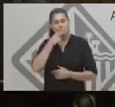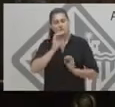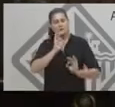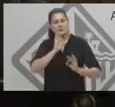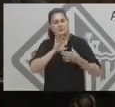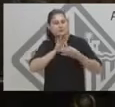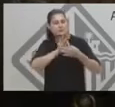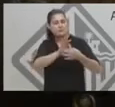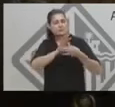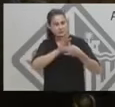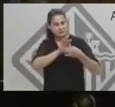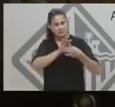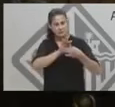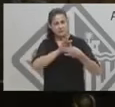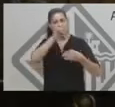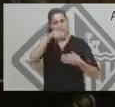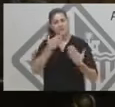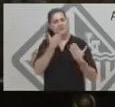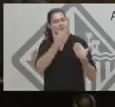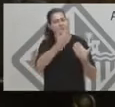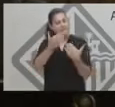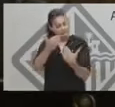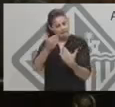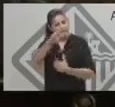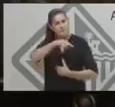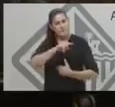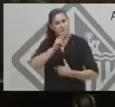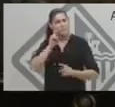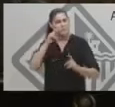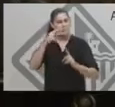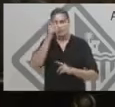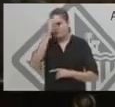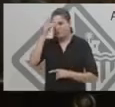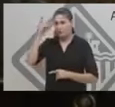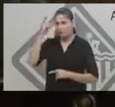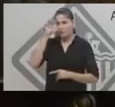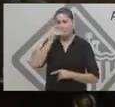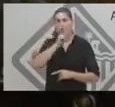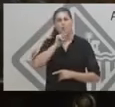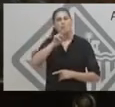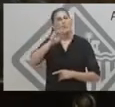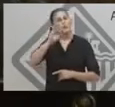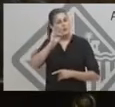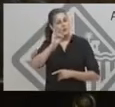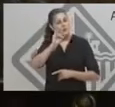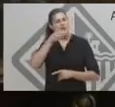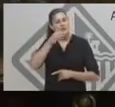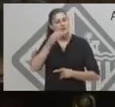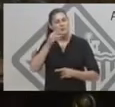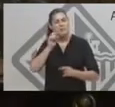i agrair-vos sobretot la bona predisposició que tant en Marga com en Pat Lluís ten cada vegada que hem de tractar